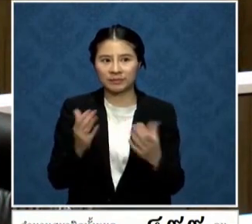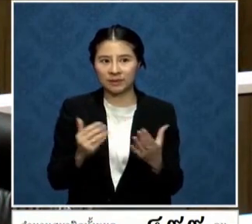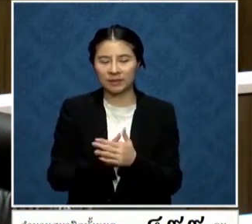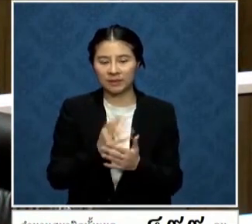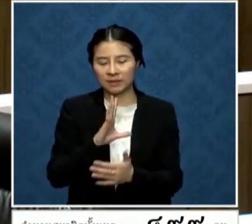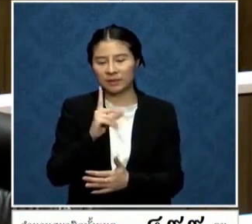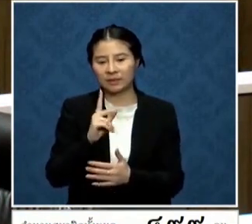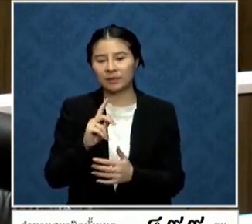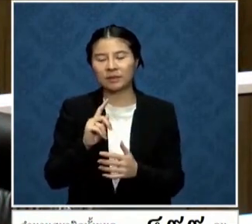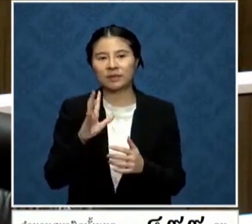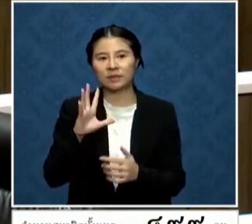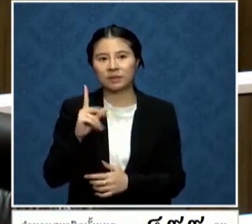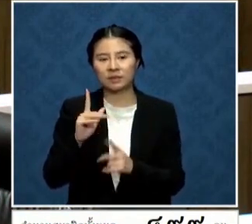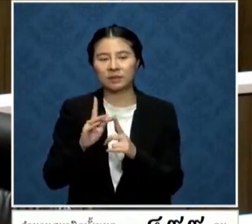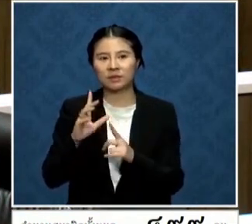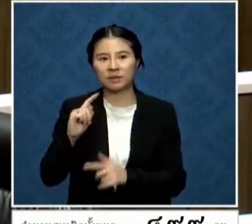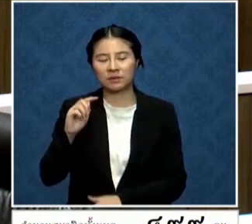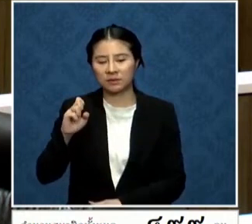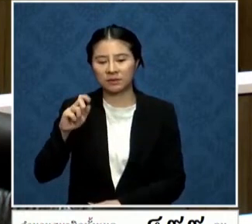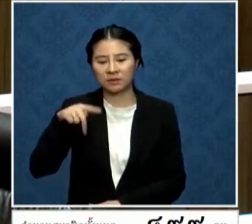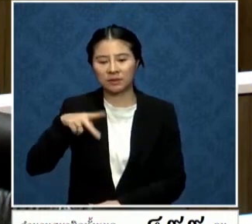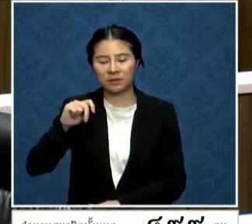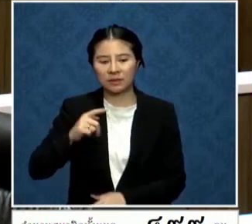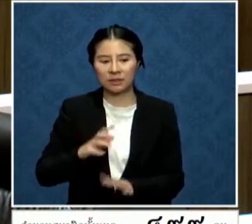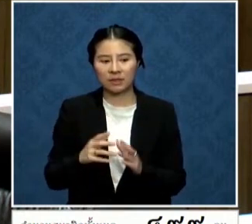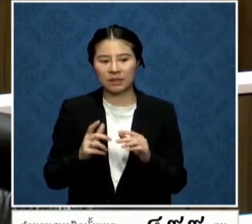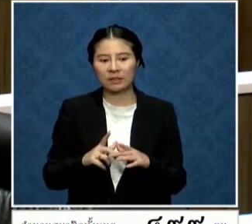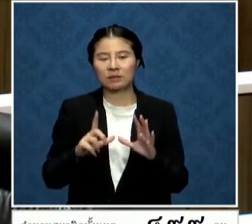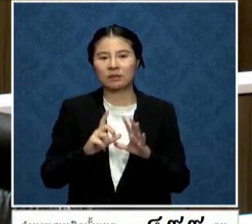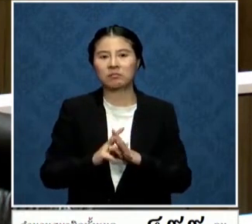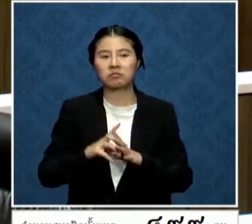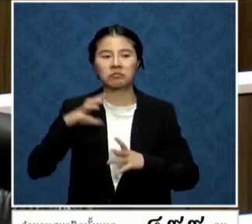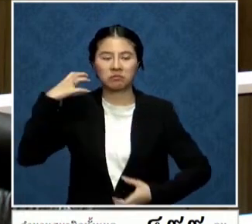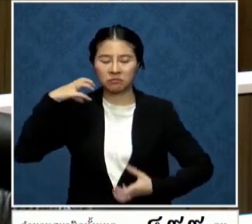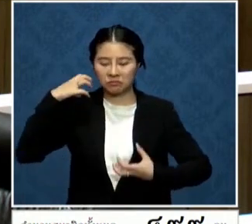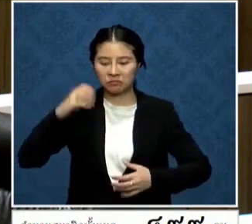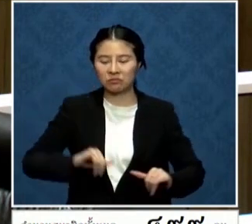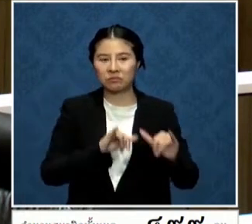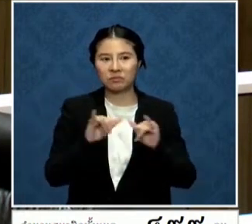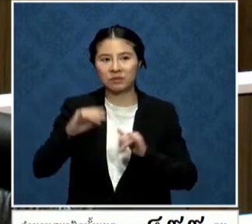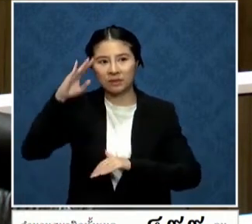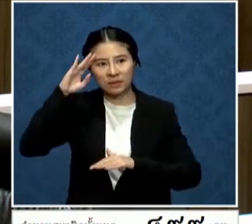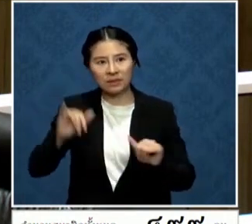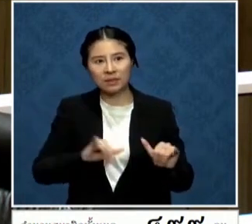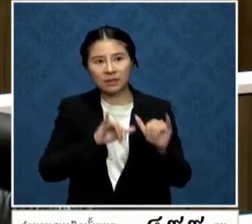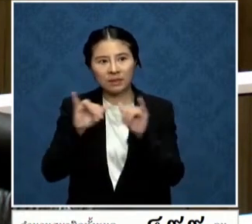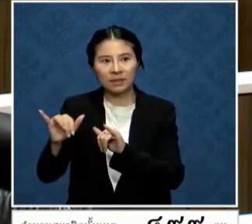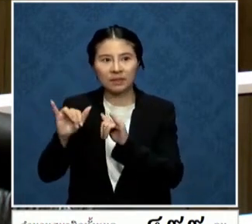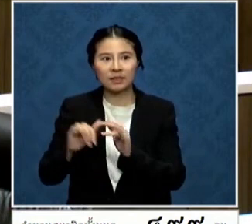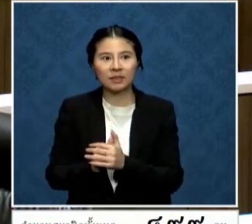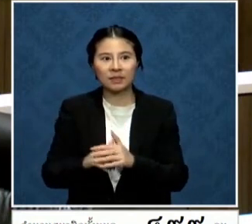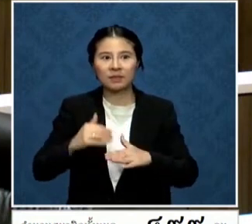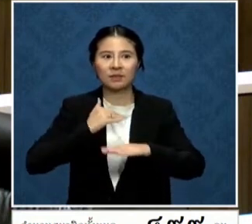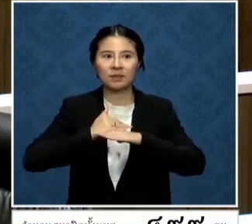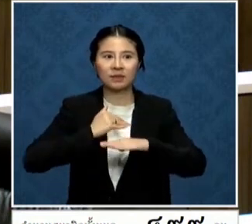ชุติพงษ์ก็ก็คิดว่าน่าสนใจนะครับเราย้ายลิงเข้าไปในค่ายทหารแล้วก็ย้ายทหารออกไปอยู่ที่ชายแดนจะได้ทำ